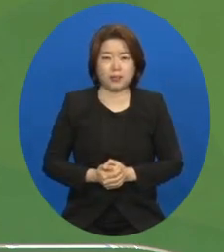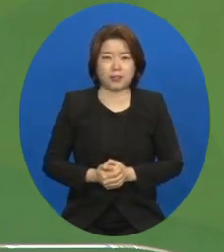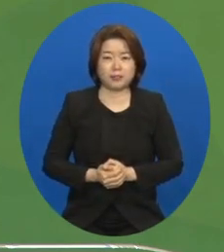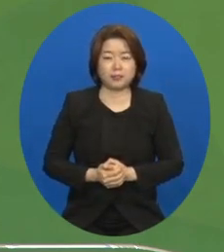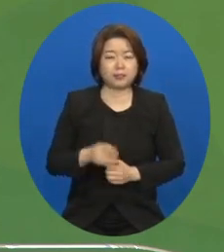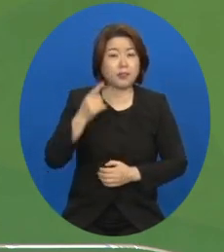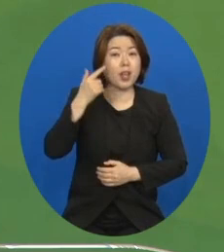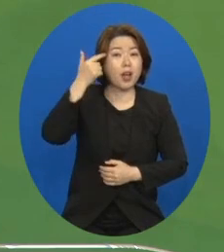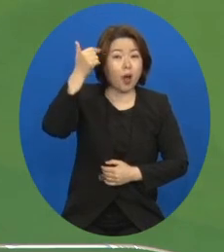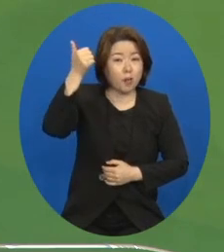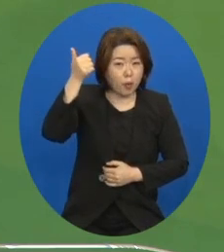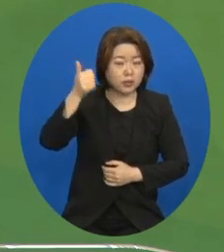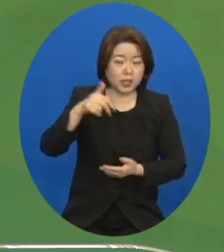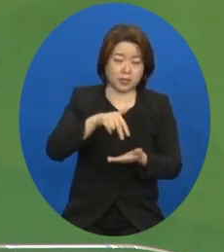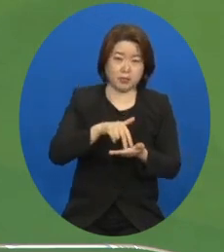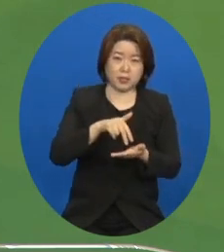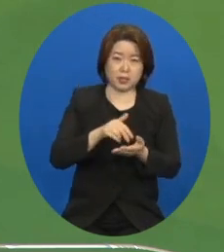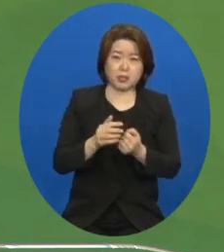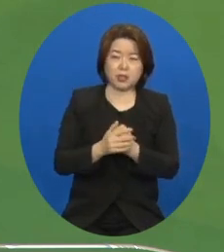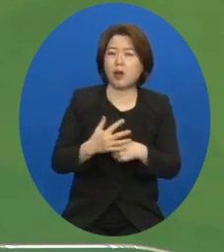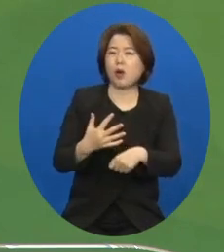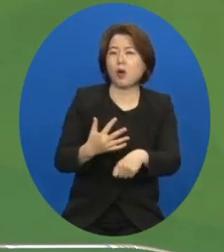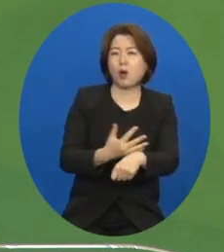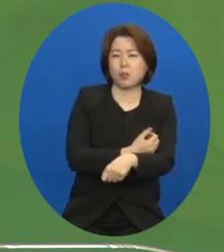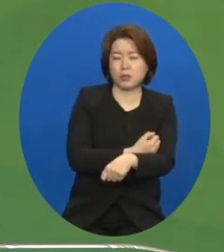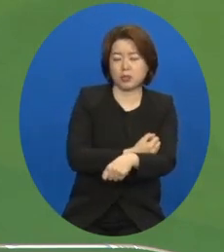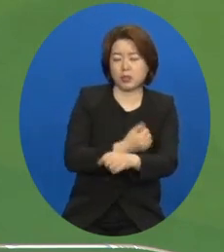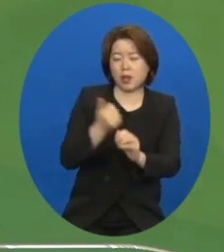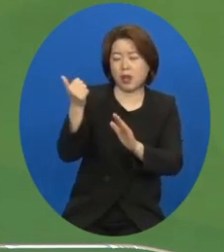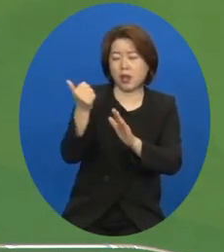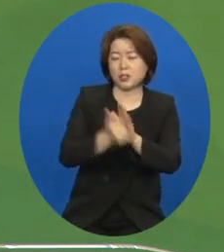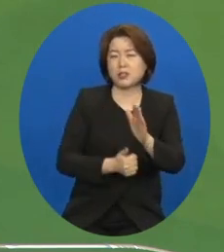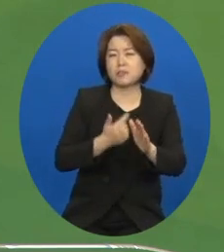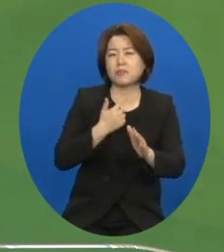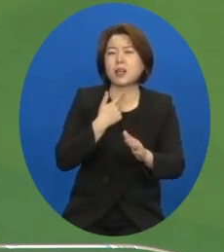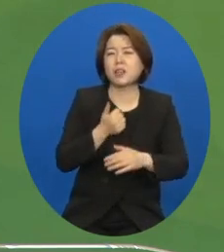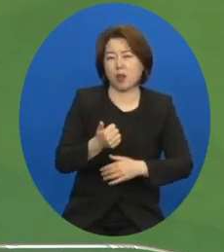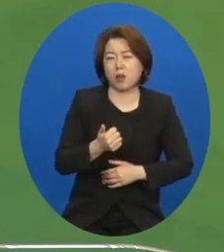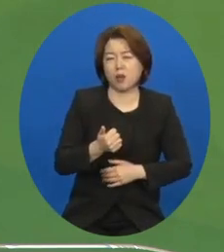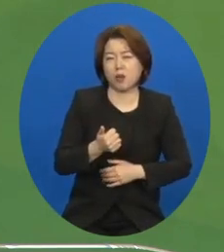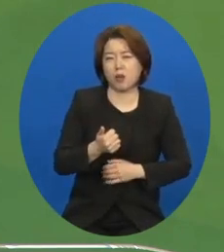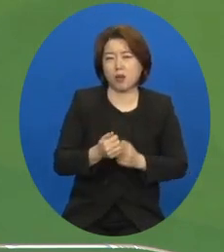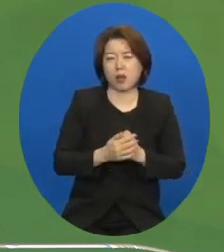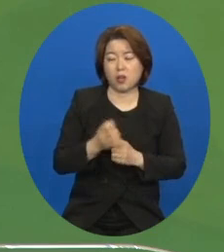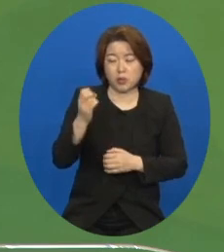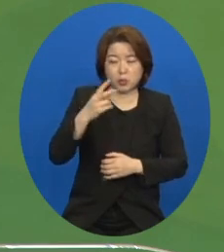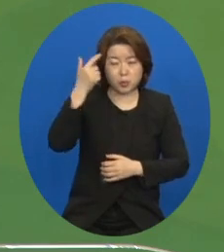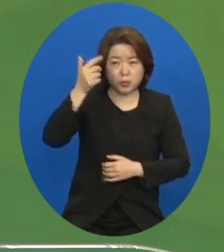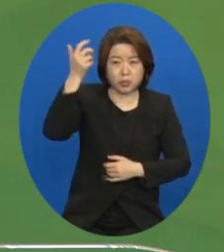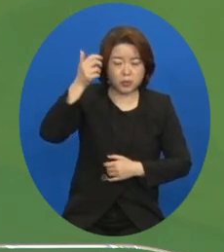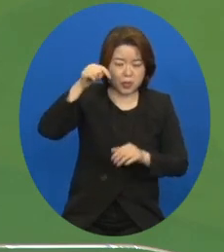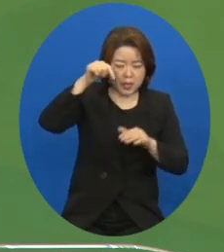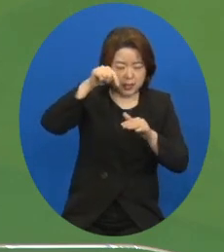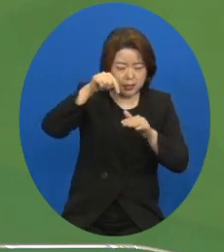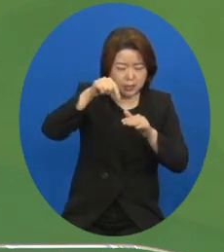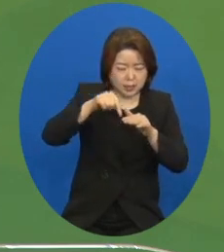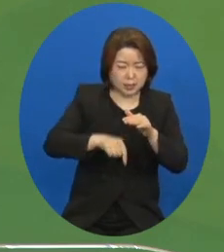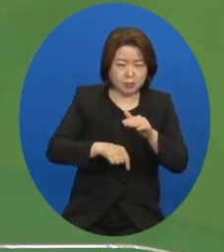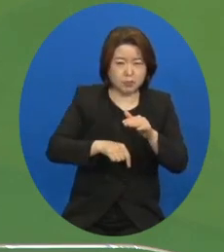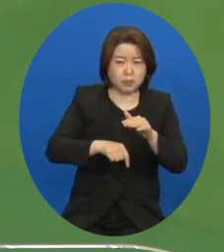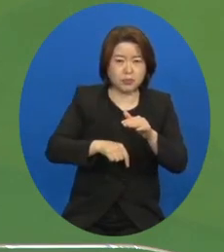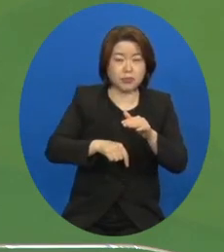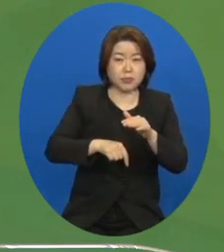그 목사님에게는 엄청난 사실 실패 경험이었지만 영적으로 대단히 깊은